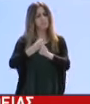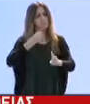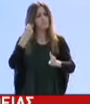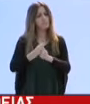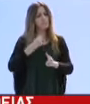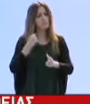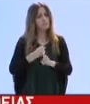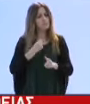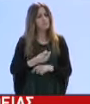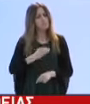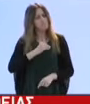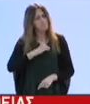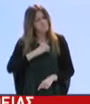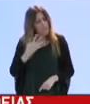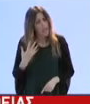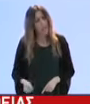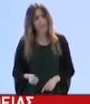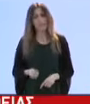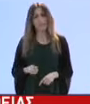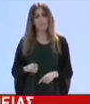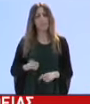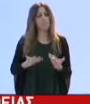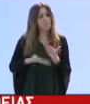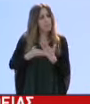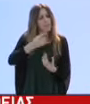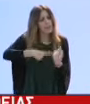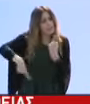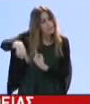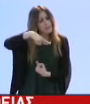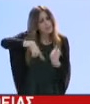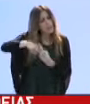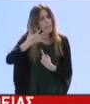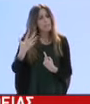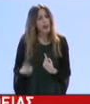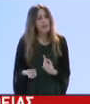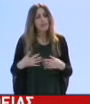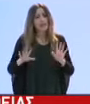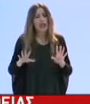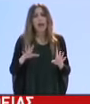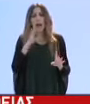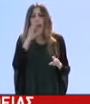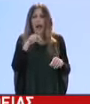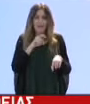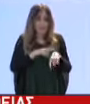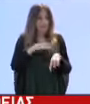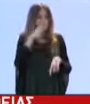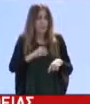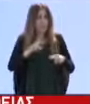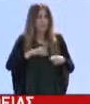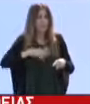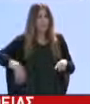του, έχει περιέλθει δυστυχώς σε μια κατάσταση συλλογικής κατάθλιψης.